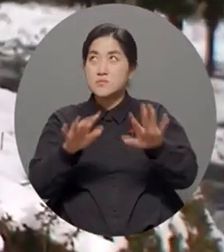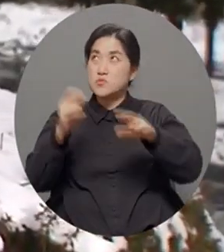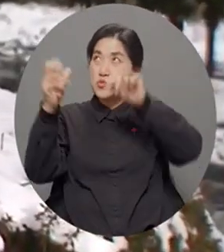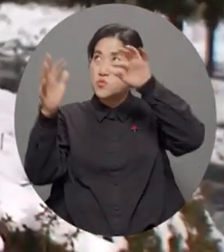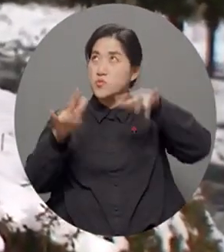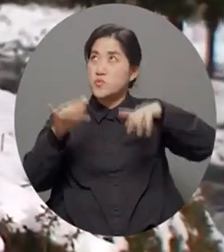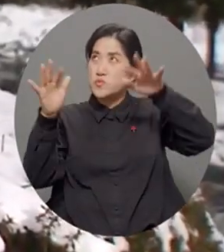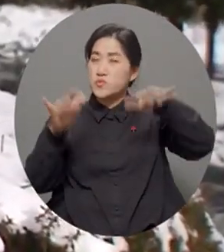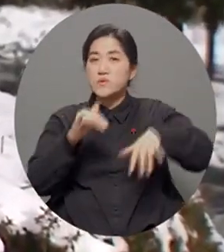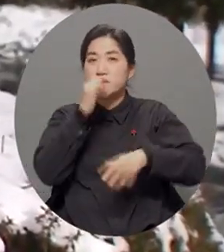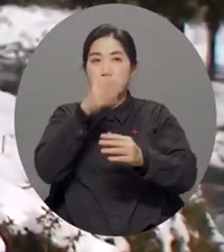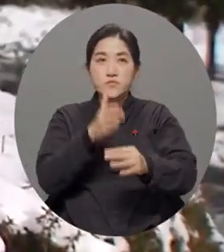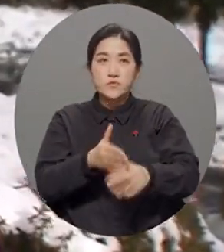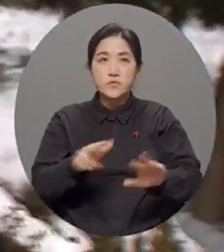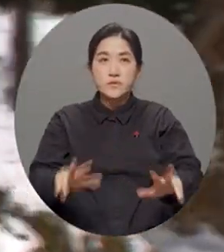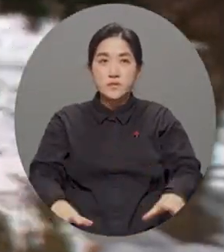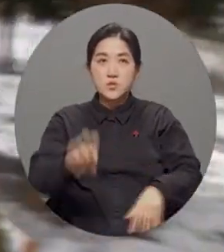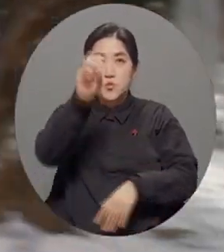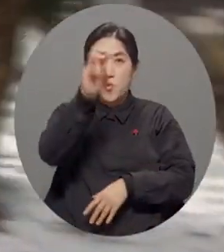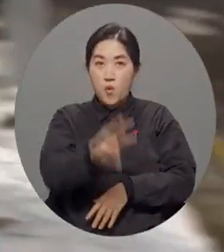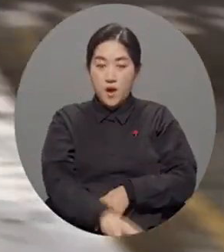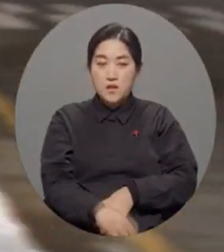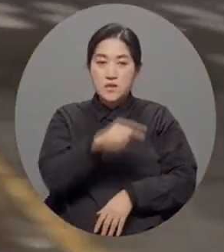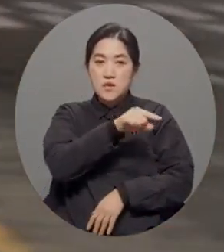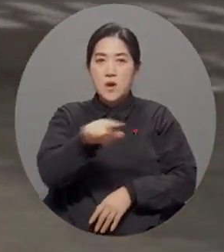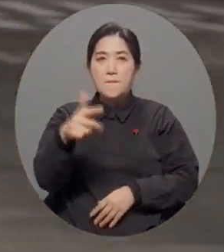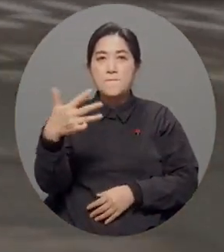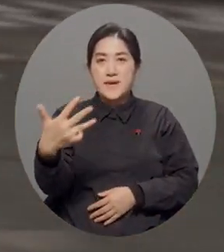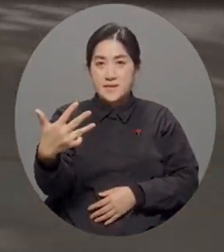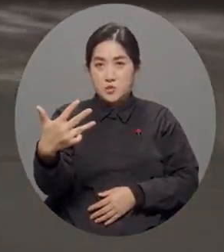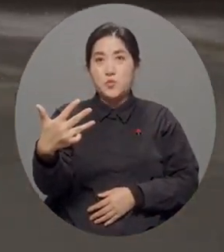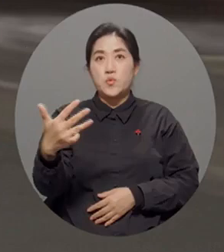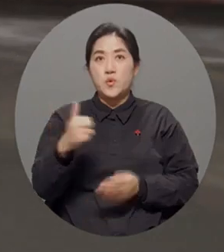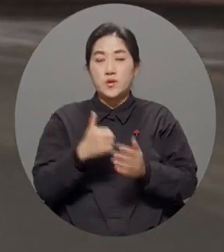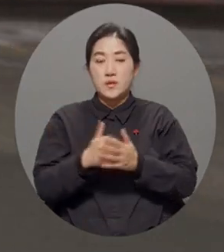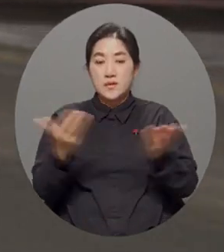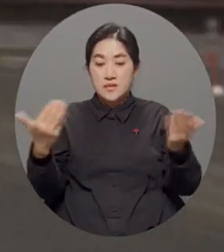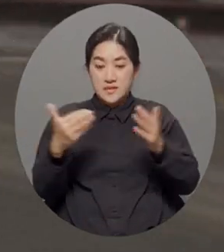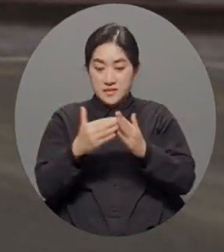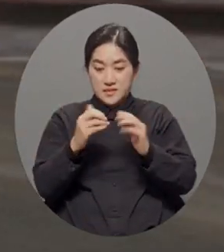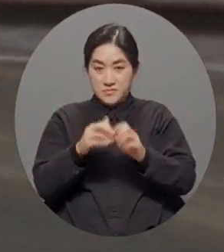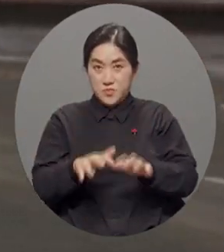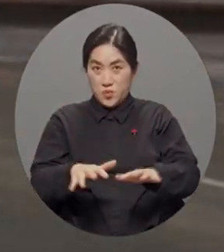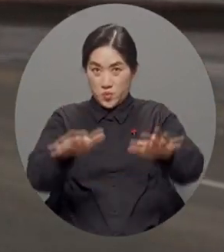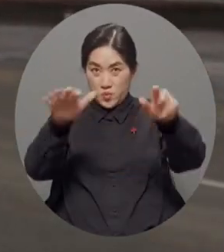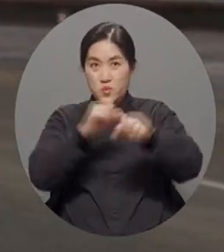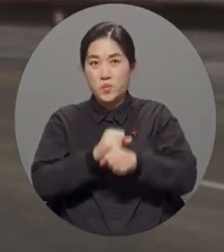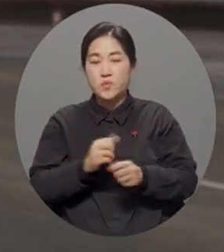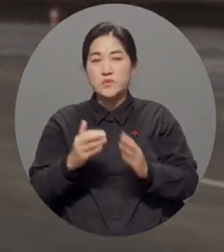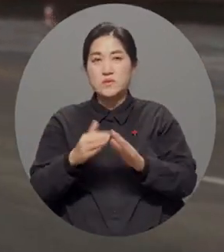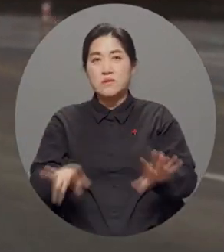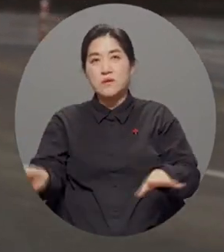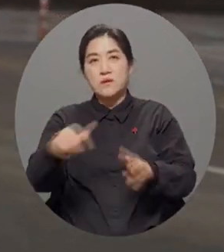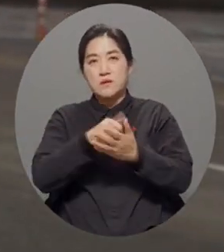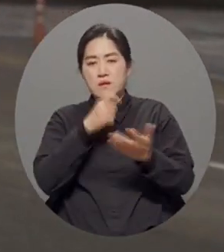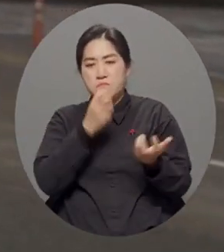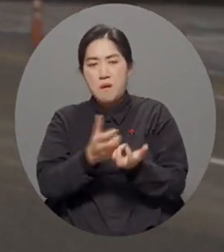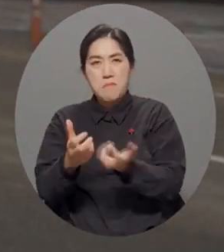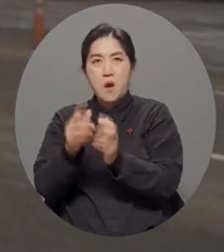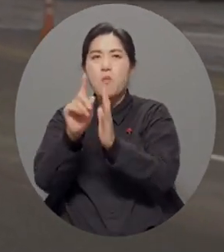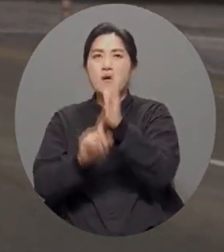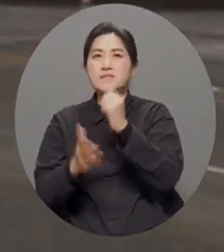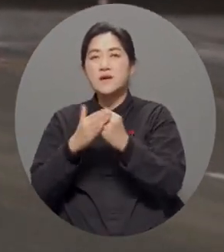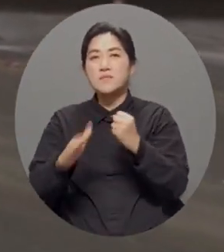눈발이 흔들리고 있습니다. 지금 광주는 영하 8도입니다. 퇴근길 기온이 떨어지면서 도로가 많이 얼어붙었고